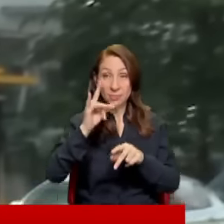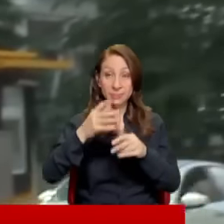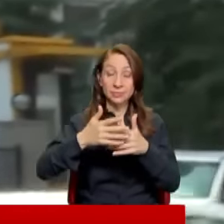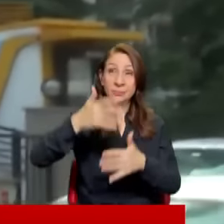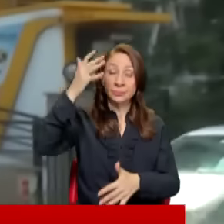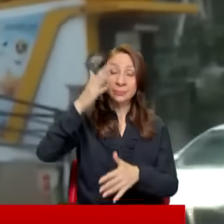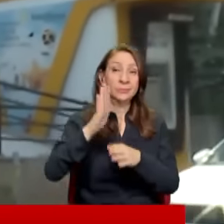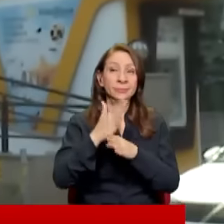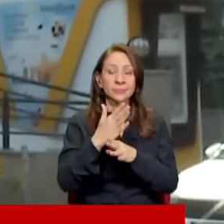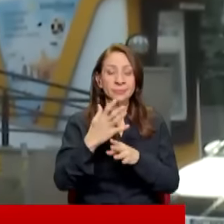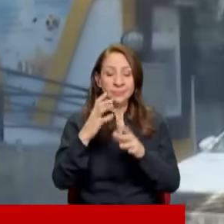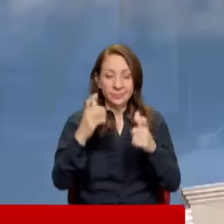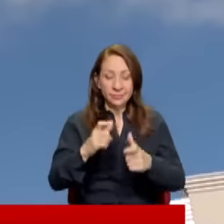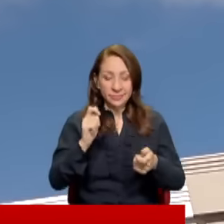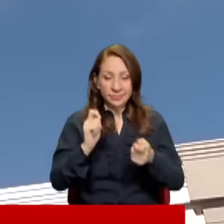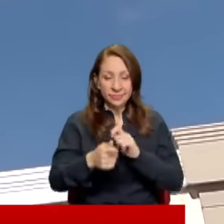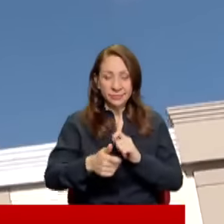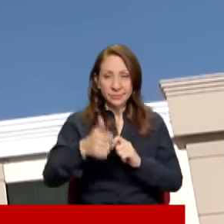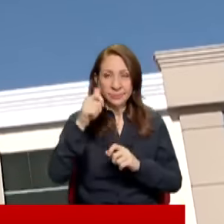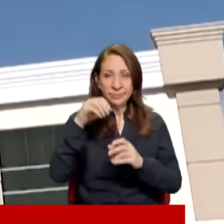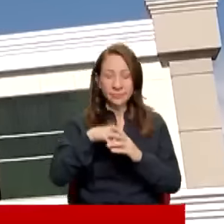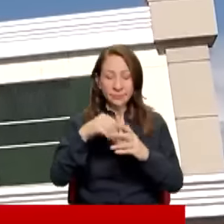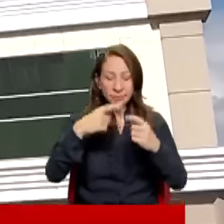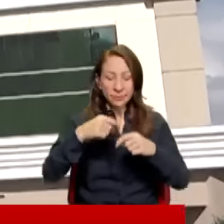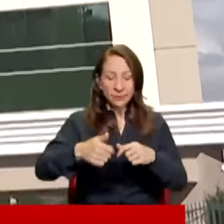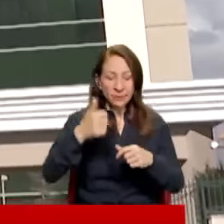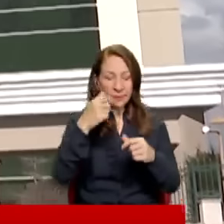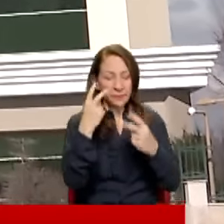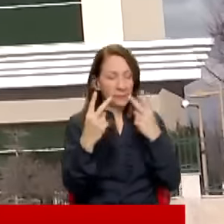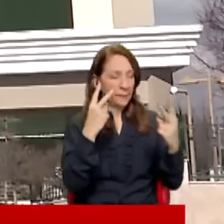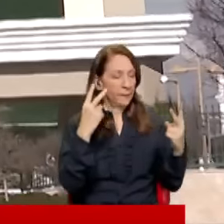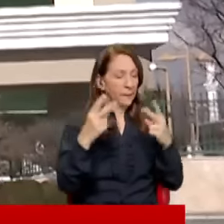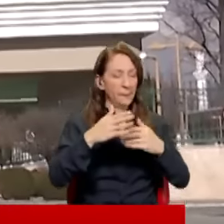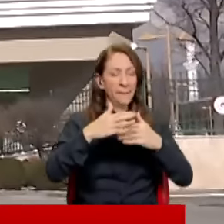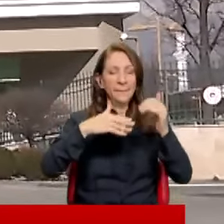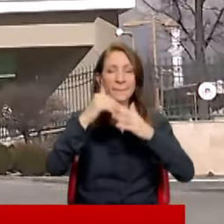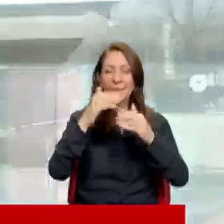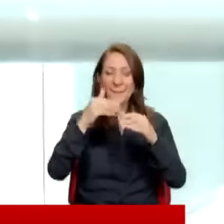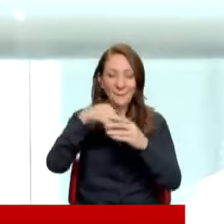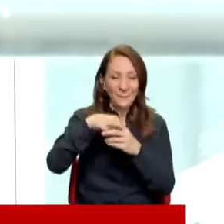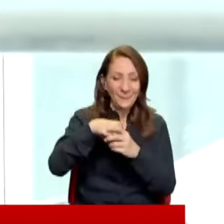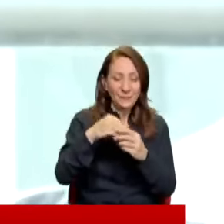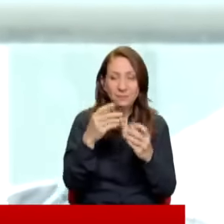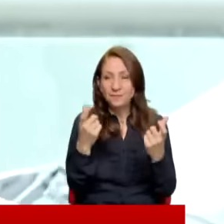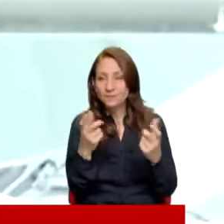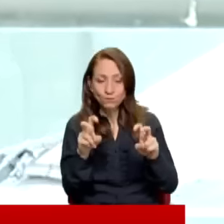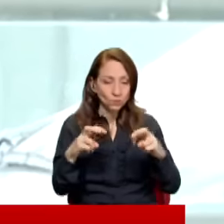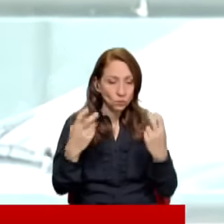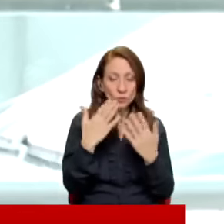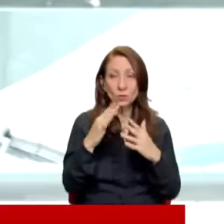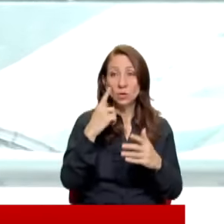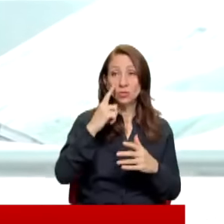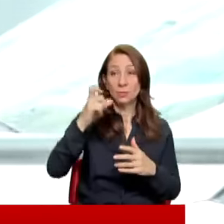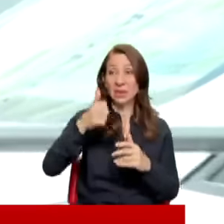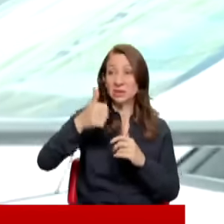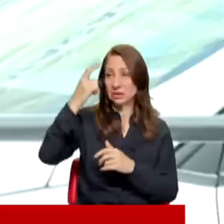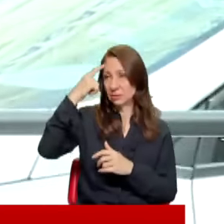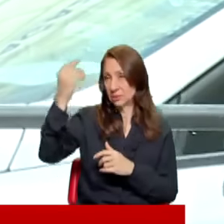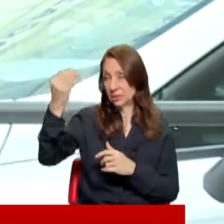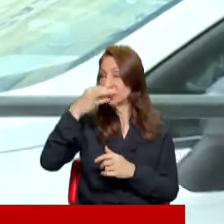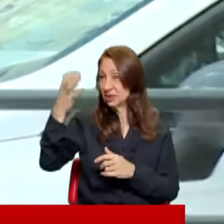kiralanmasının nedeni kentsel dönüşüm başkanlığı için Çevre Bakanlığına ait binalarda yer bulunamaması cumhurbaşkanlığından da izin alındığı